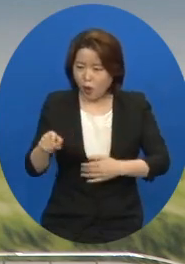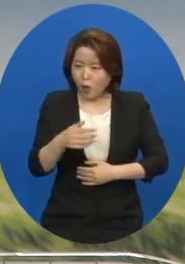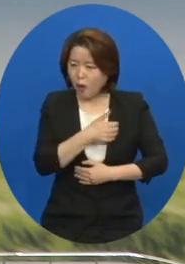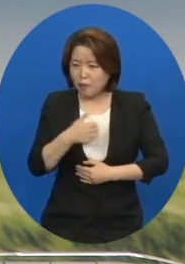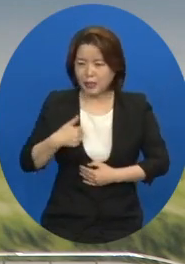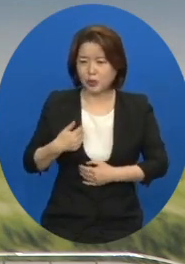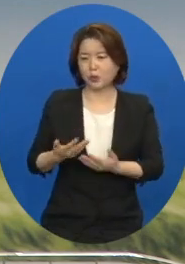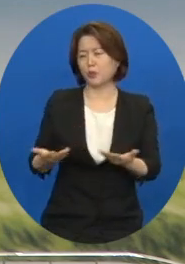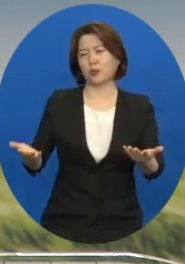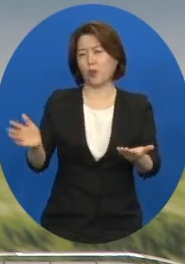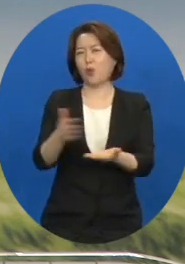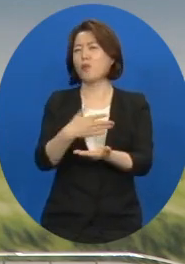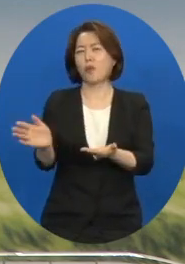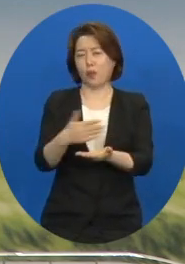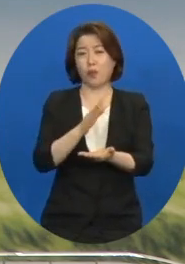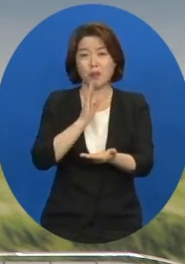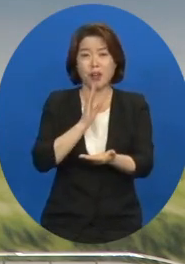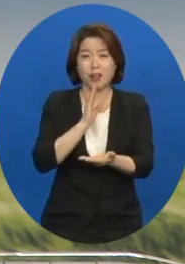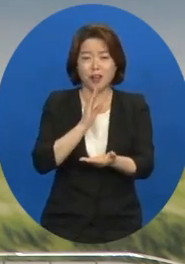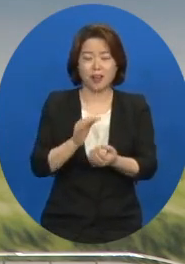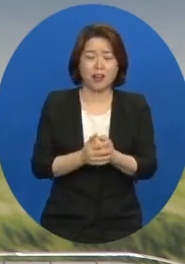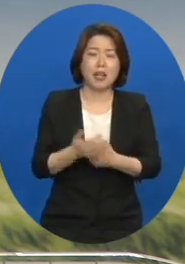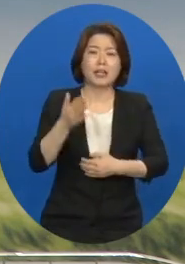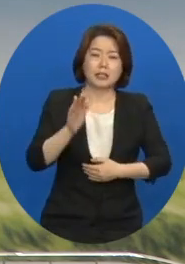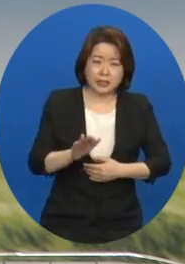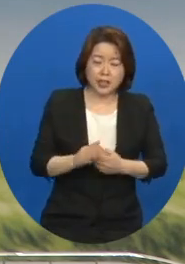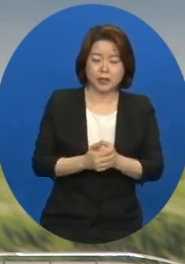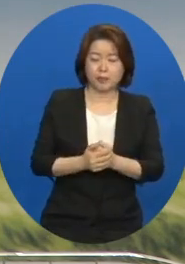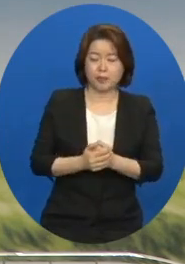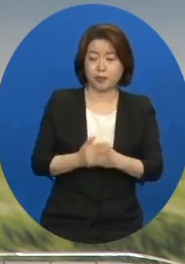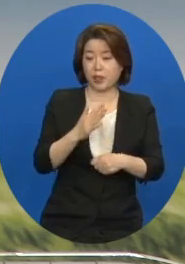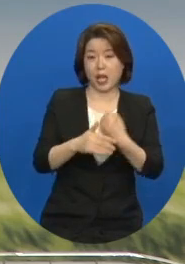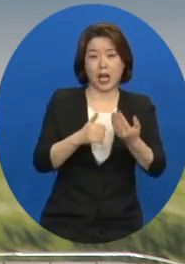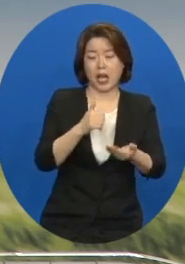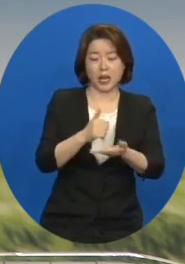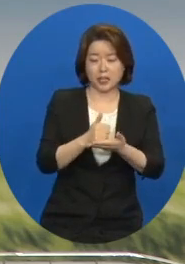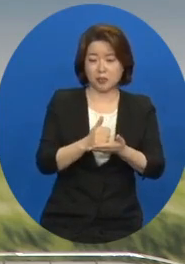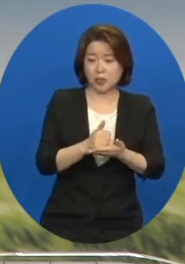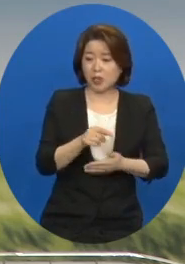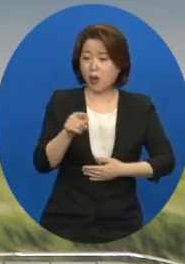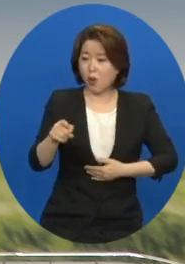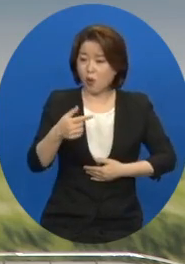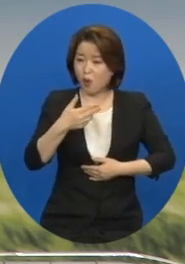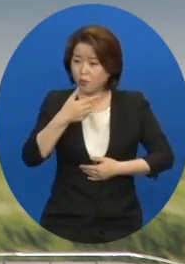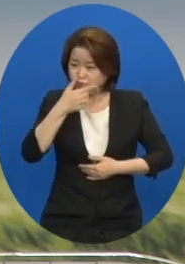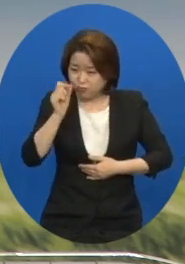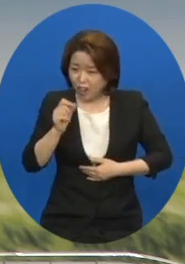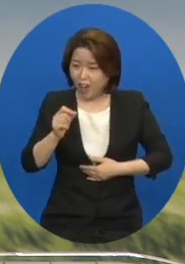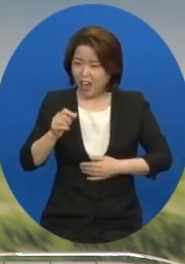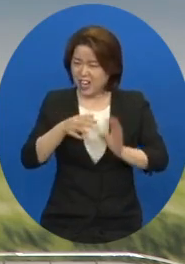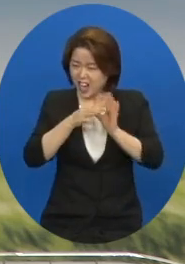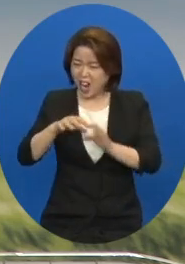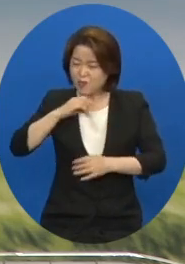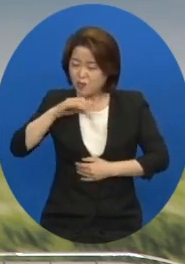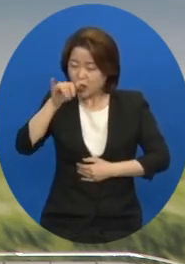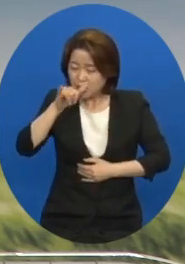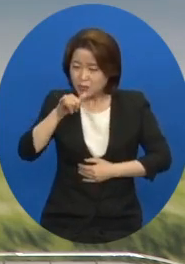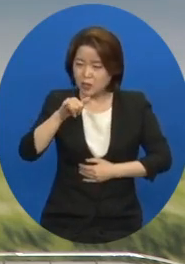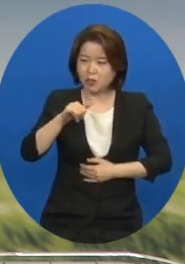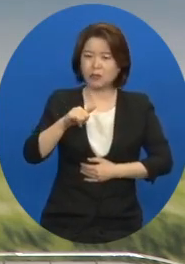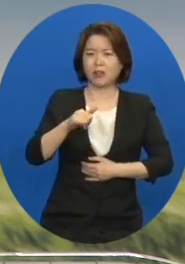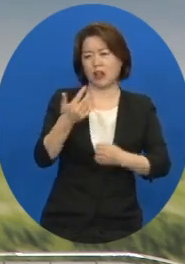경우는 거의 없습니다. 그래서는 하나님이 더 복을 주실 수 없는 거예요. 첫 열매